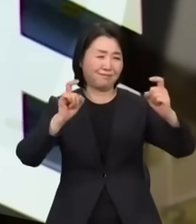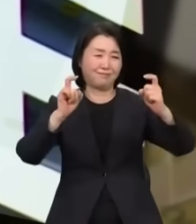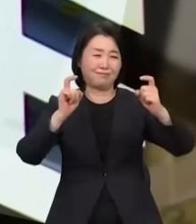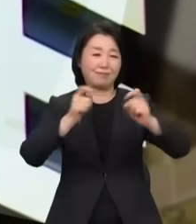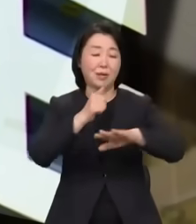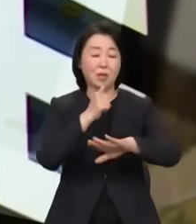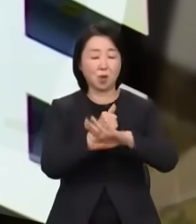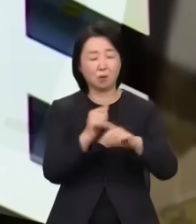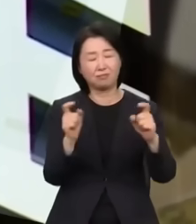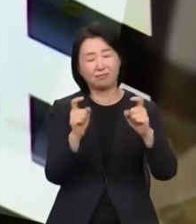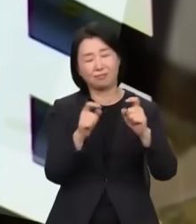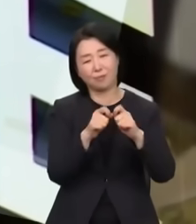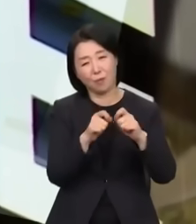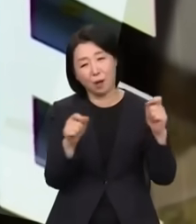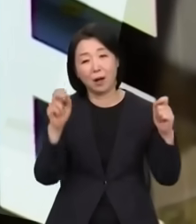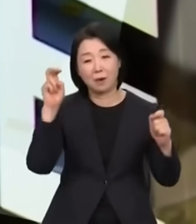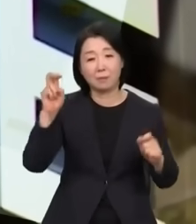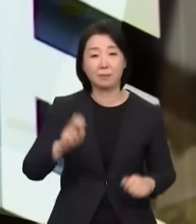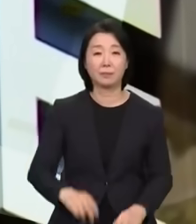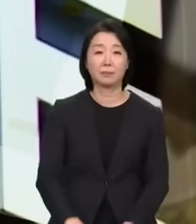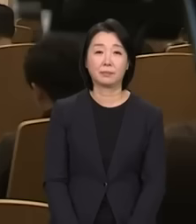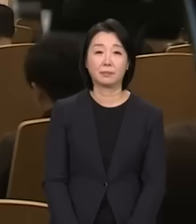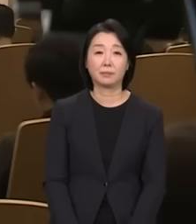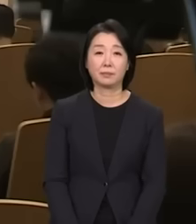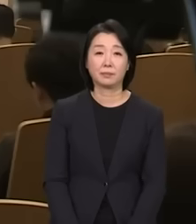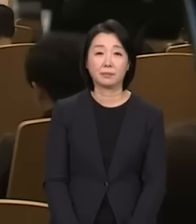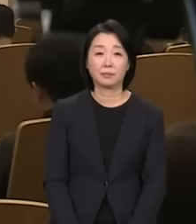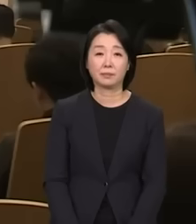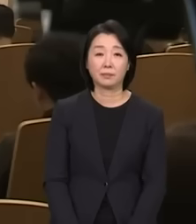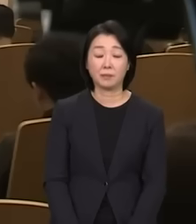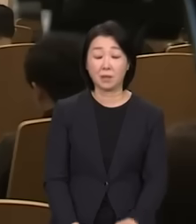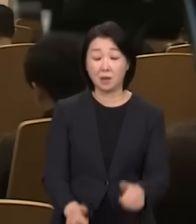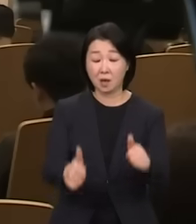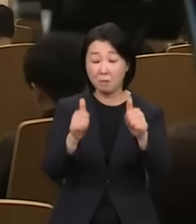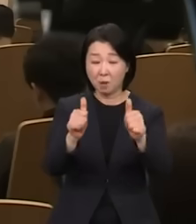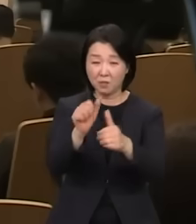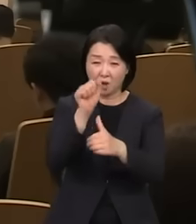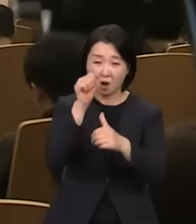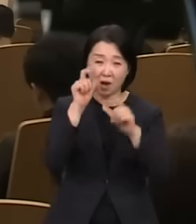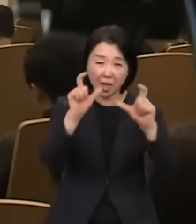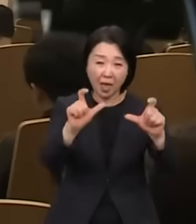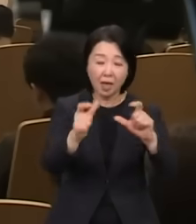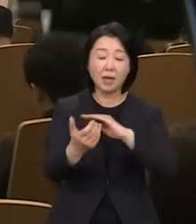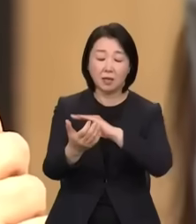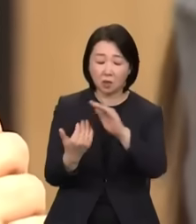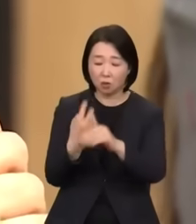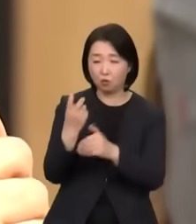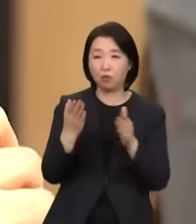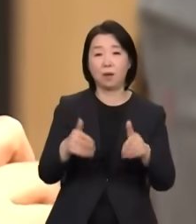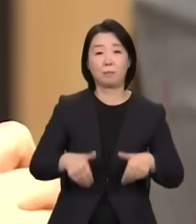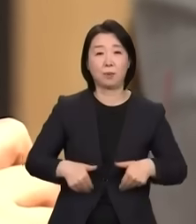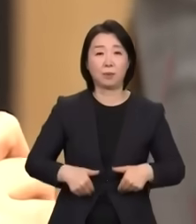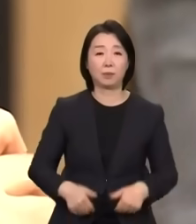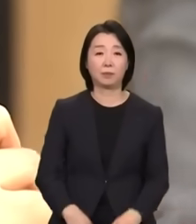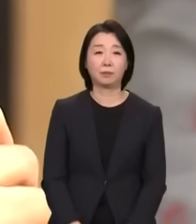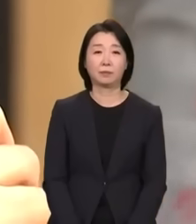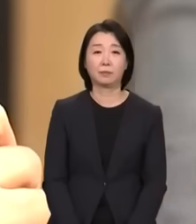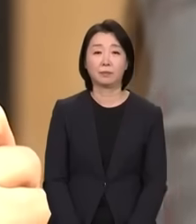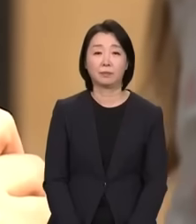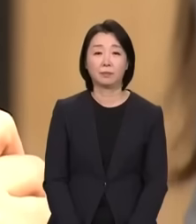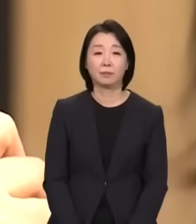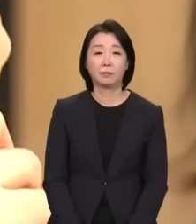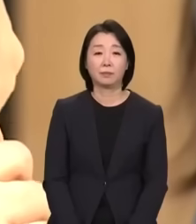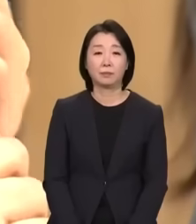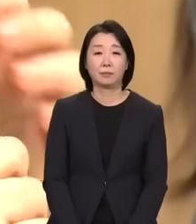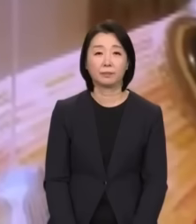양측의 다툼은 장기화될 가능성이 커졌습니다. 법적 판단이 나오기까지는 두 달 정도 걸릴 것으로 보입니다. JTBC